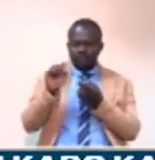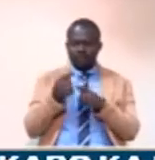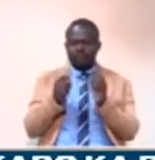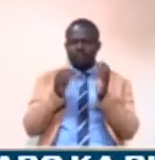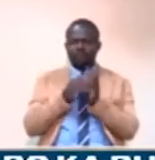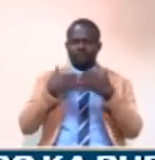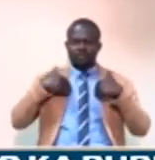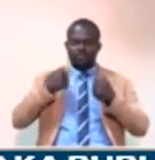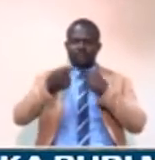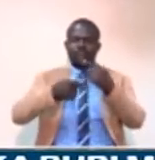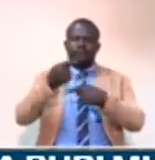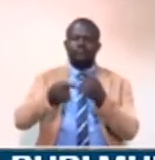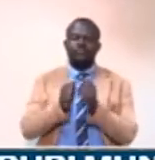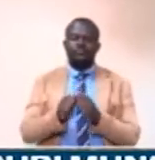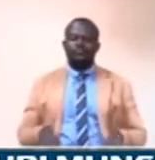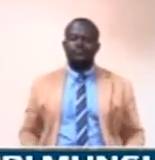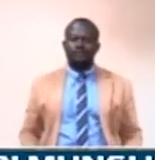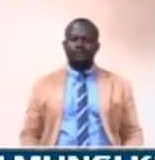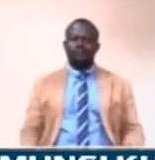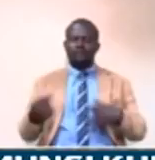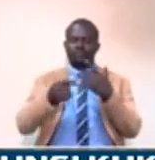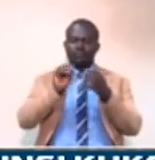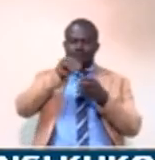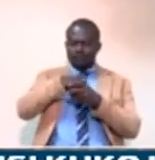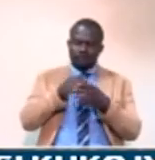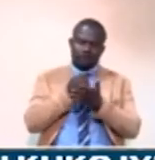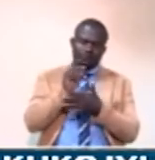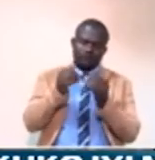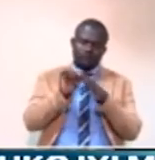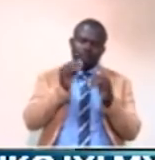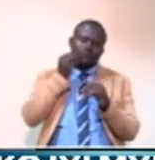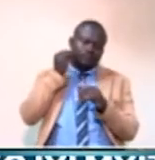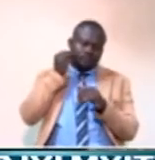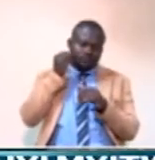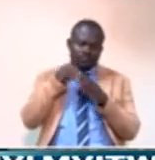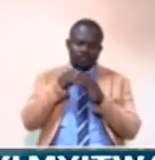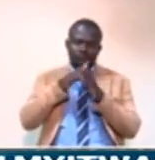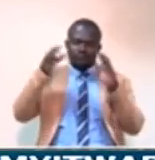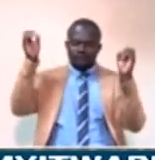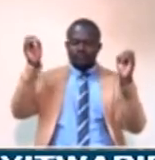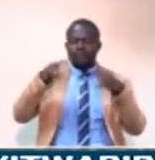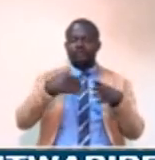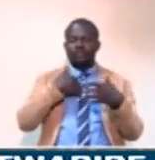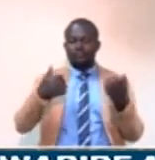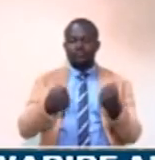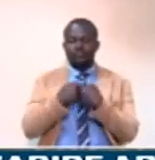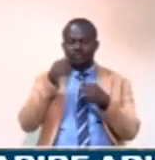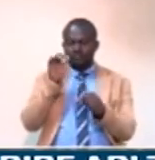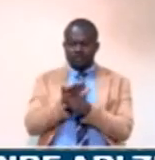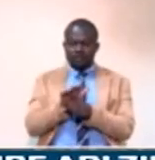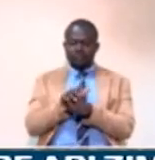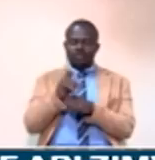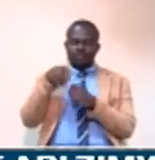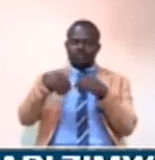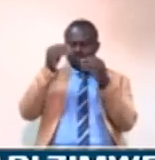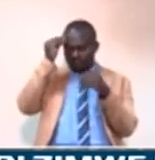kandi n'ubuzima bugakomeza. Ibintu twagiye tujyamo bituma abantu baguma mu ngo muri Kigali byagiye bigira ingaruka zikomeye cyane. Byagombye gutanga